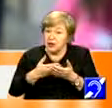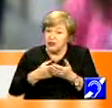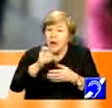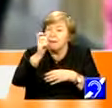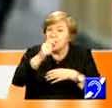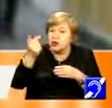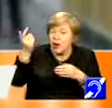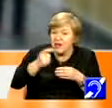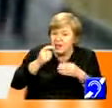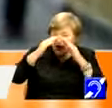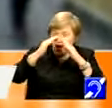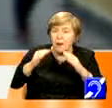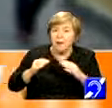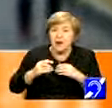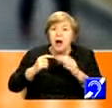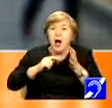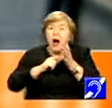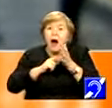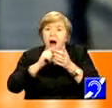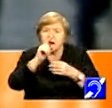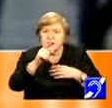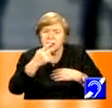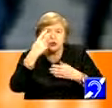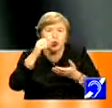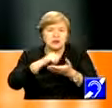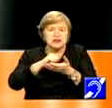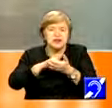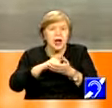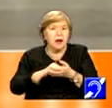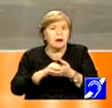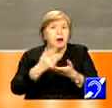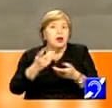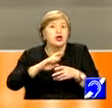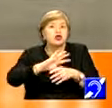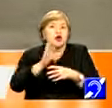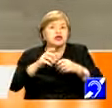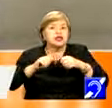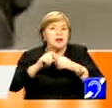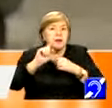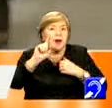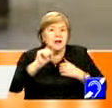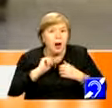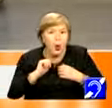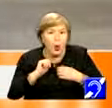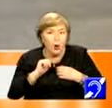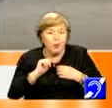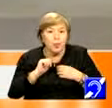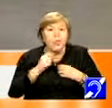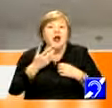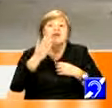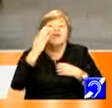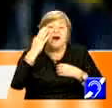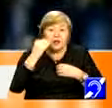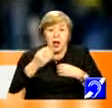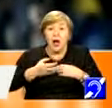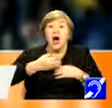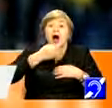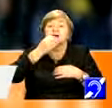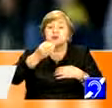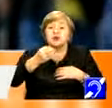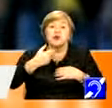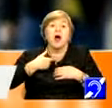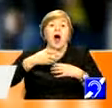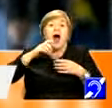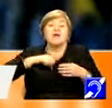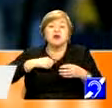interiorul căminului au relatat unui ziar local toată întâmplarea. Potrivit acestei relatări, fata ar fi fost